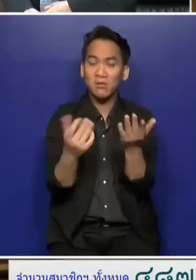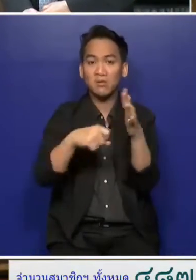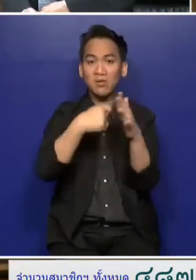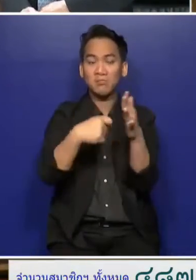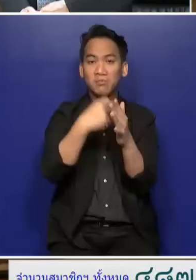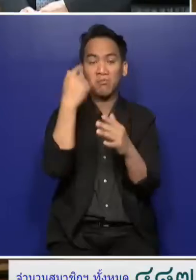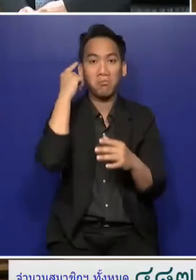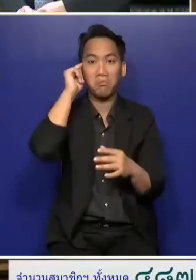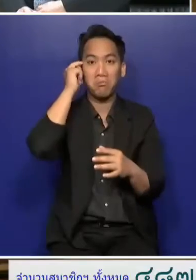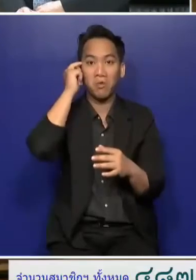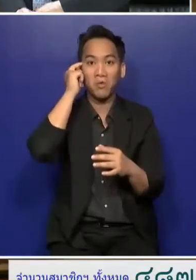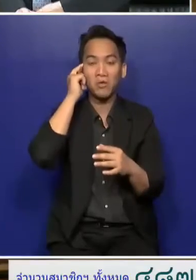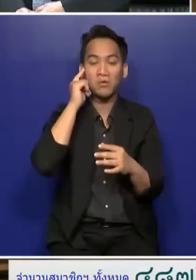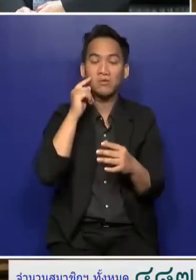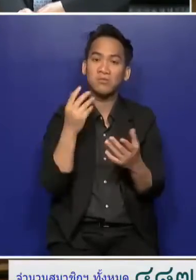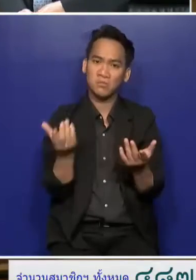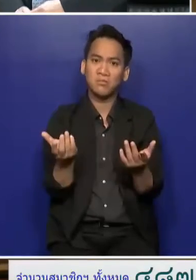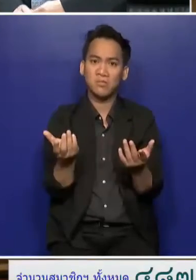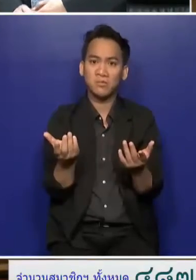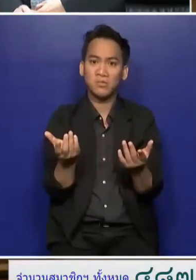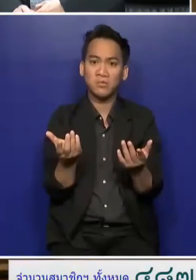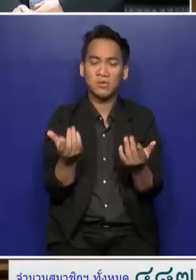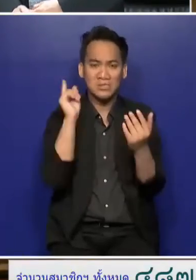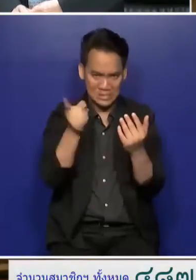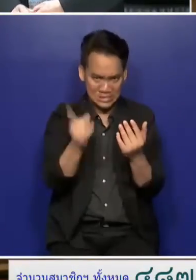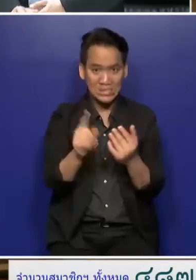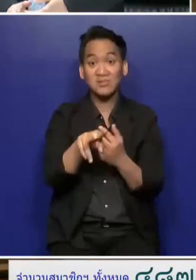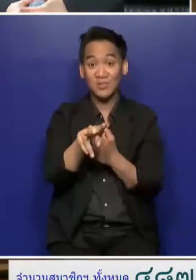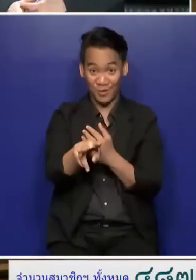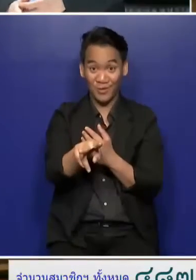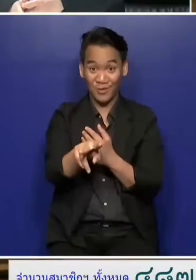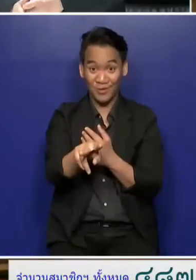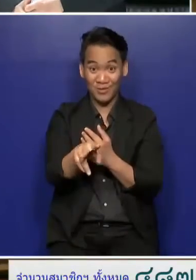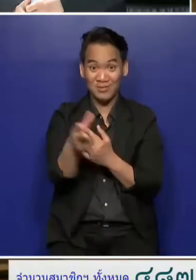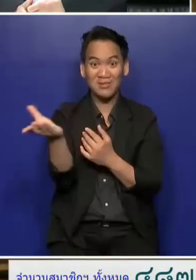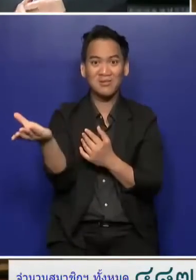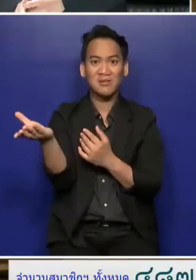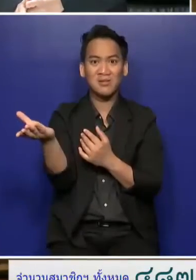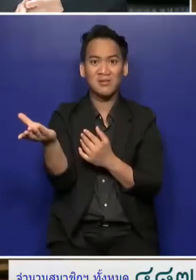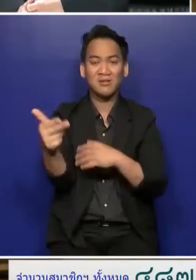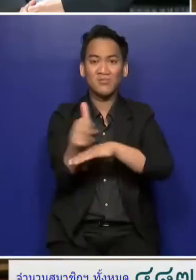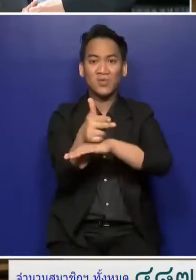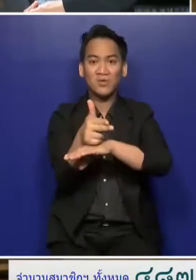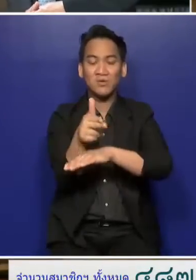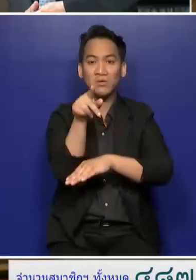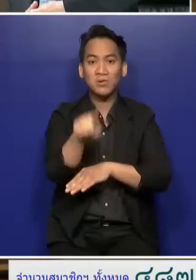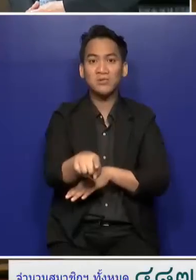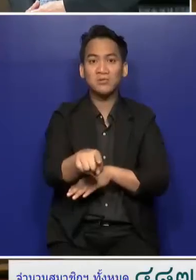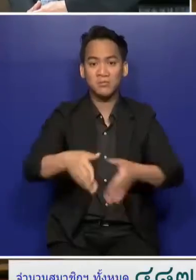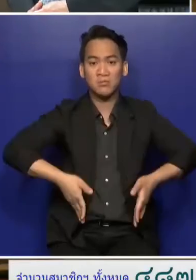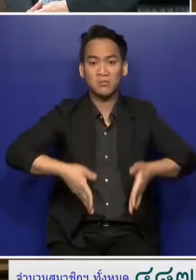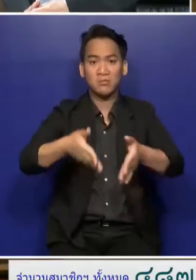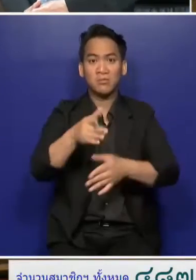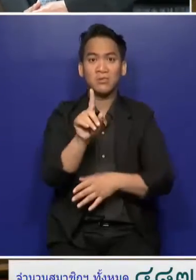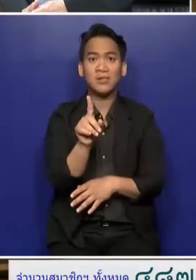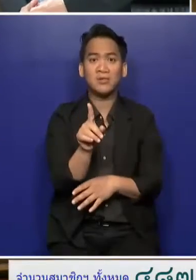ราะอะไรถนนทำได้แค่เลนเดียวครับพร้อมทั้งมีการขนย้ายอุปกรณ์การก่อสร้างออกจ